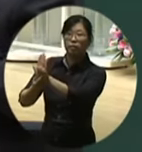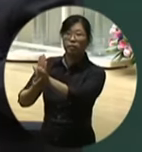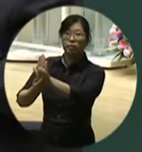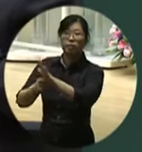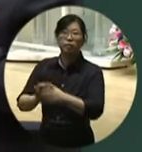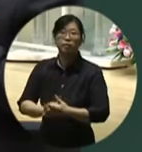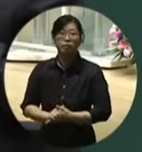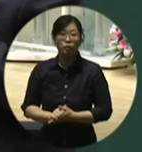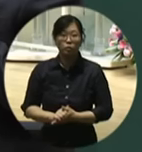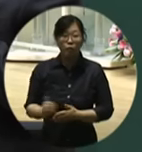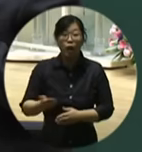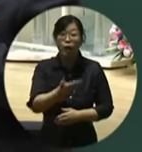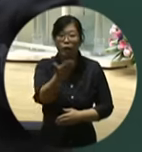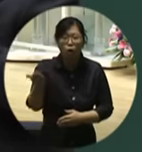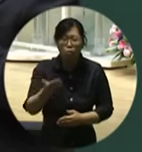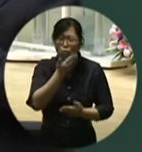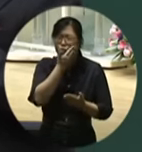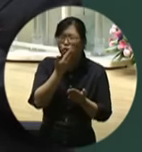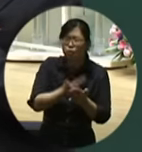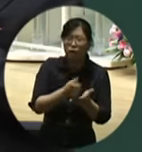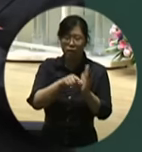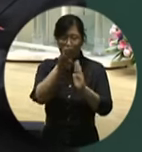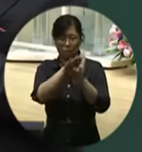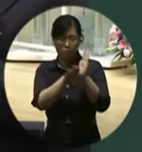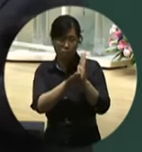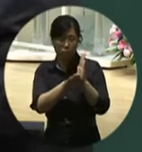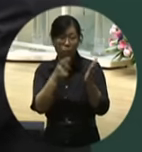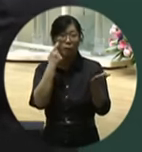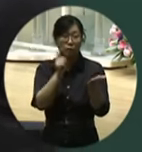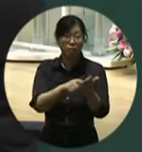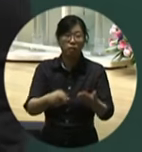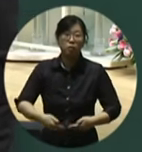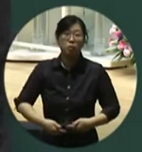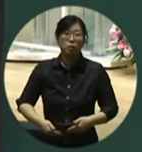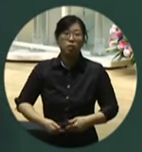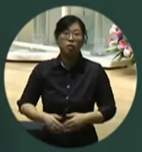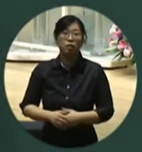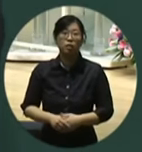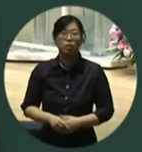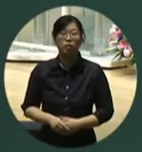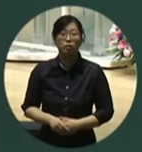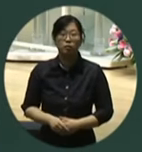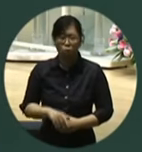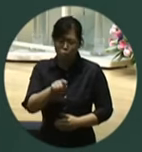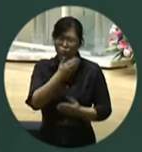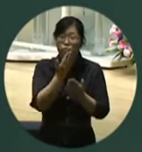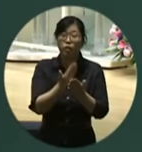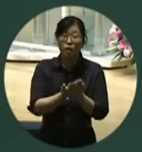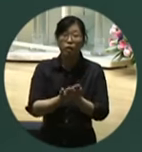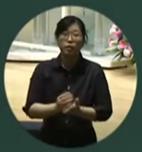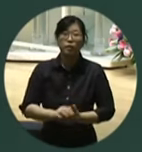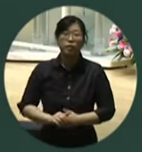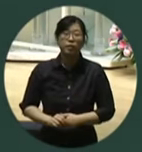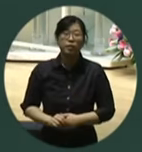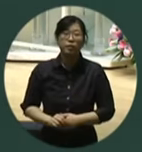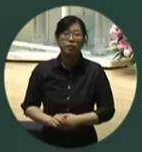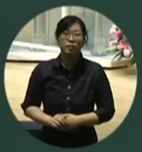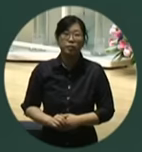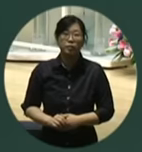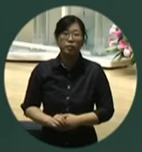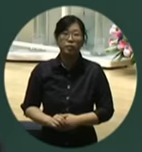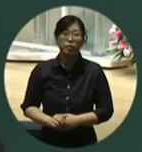어느 시간표가 중요한 시간표냐? So what is an important time schedule? 이게 좀 중요합니다. 그렇죠? This is very important, isn't it? 어느 시간